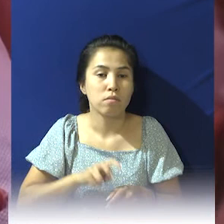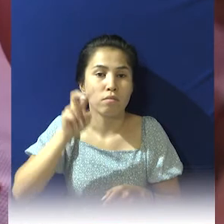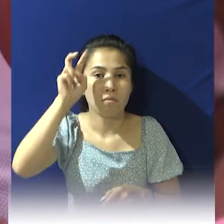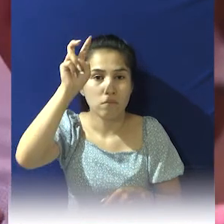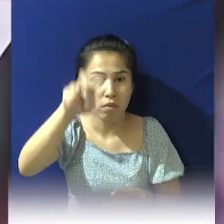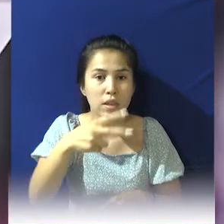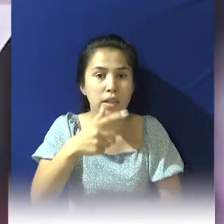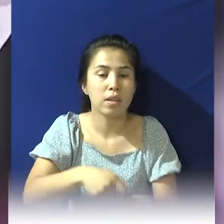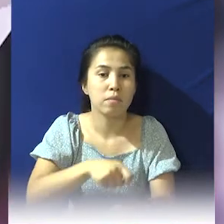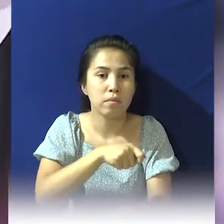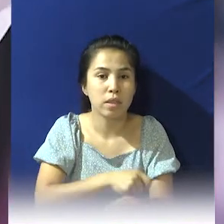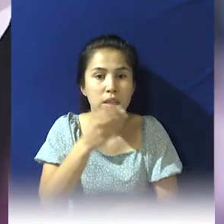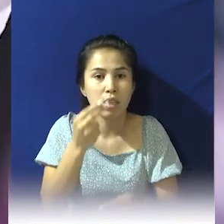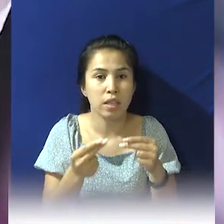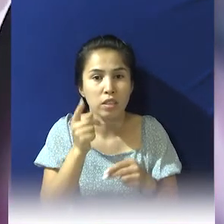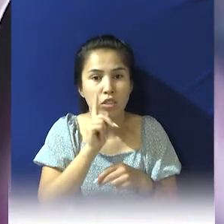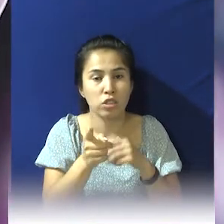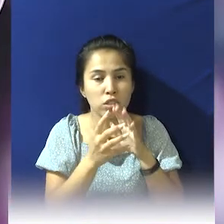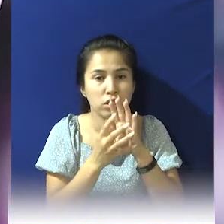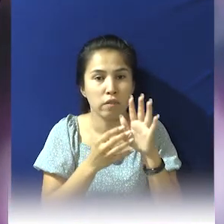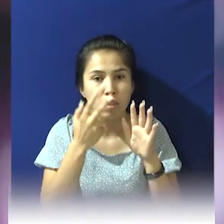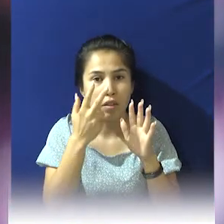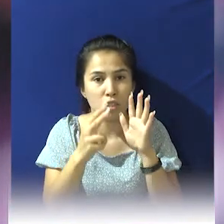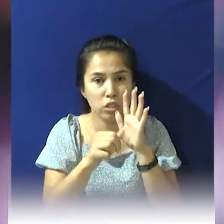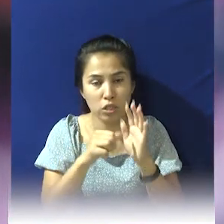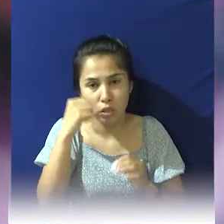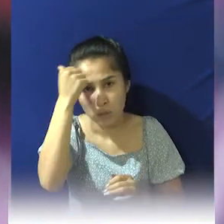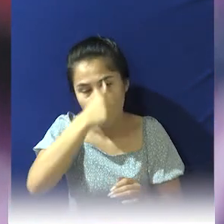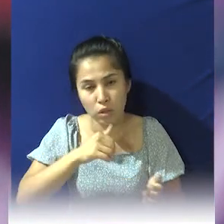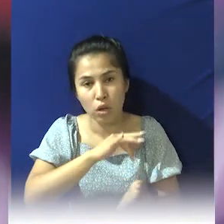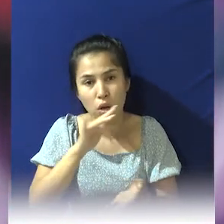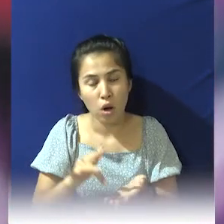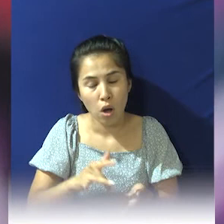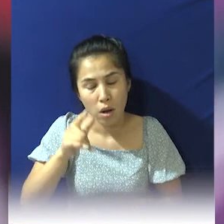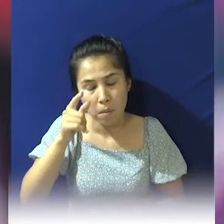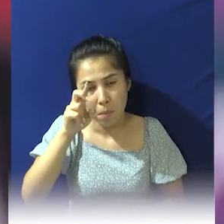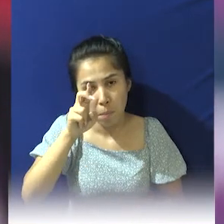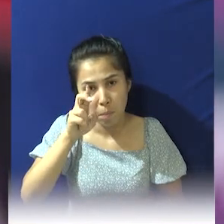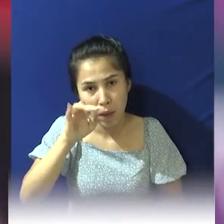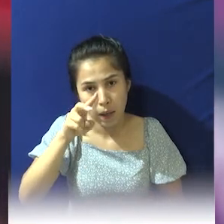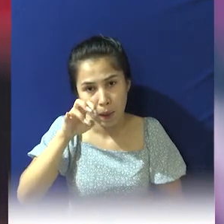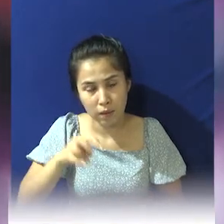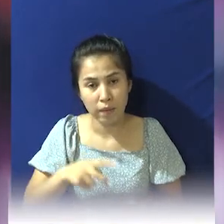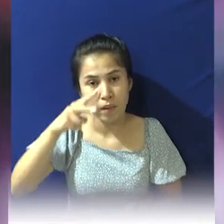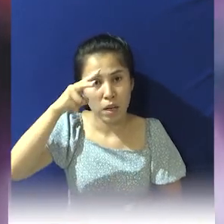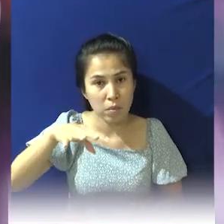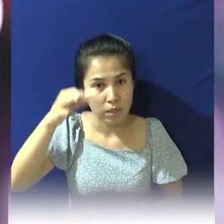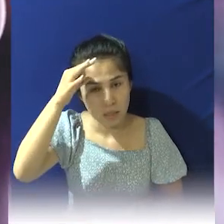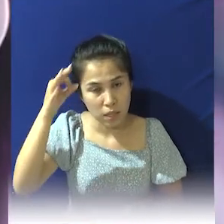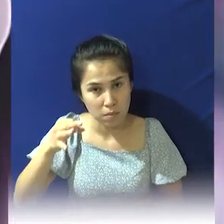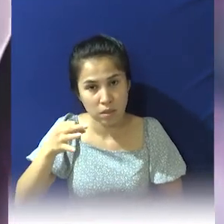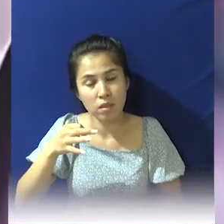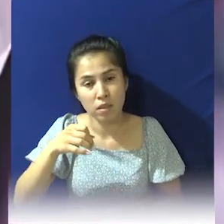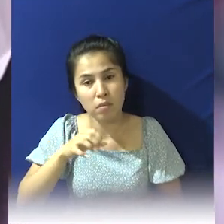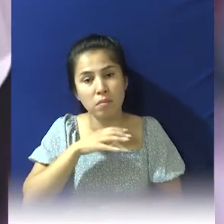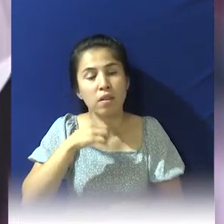олимпийское золото в прыжках в воду с 3-метрового трамплина на играх 1936 года в Берлине. Второе место в списке занимает